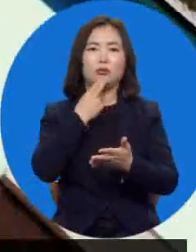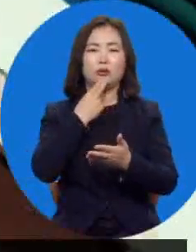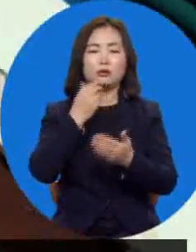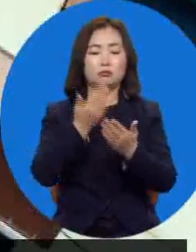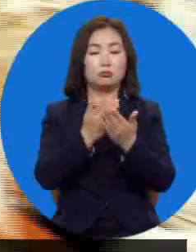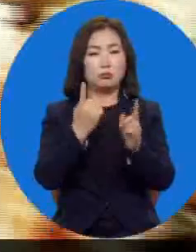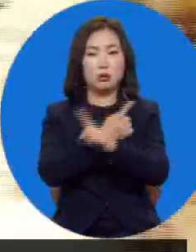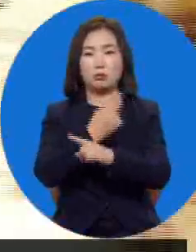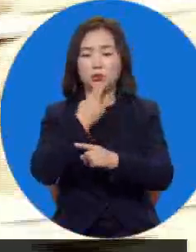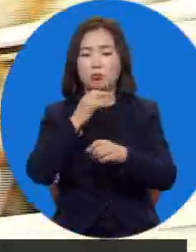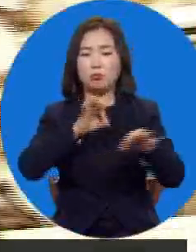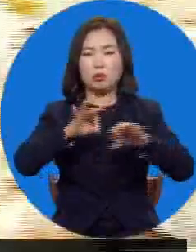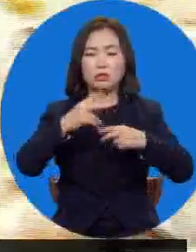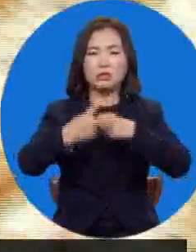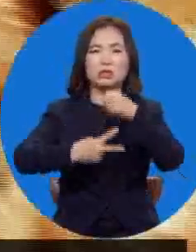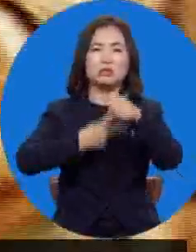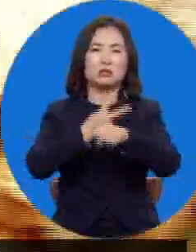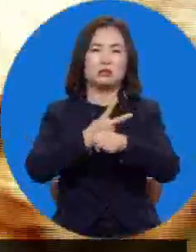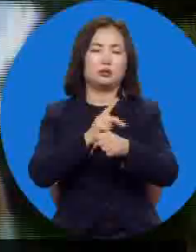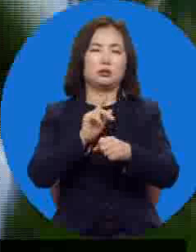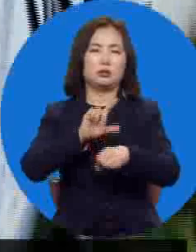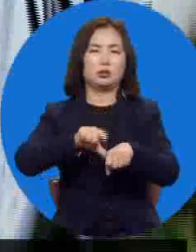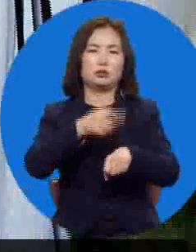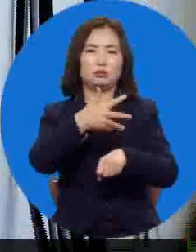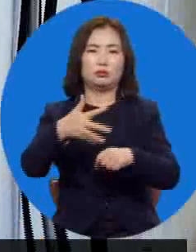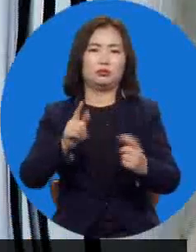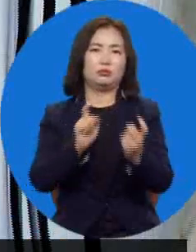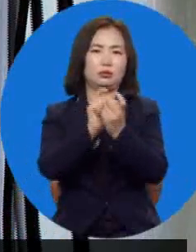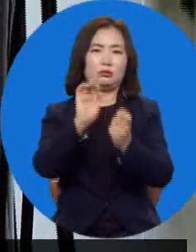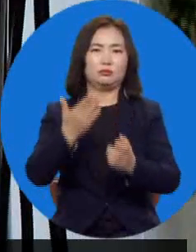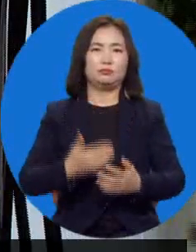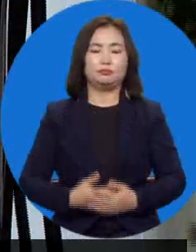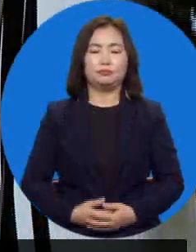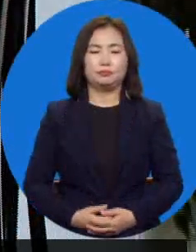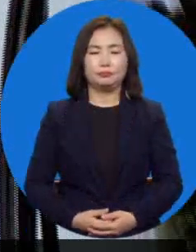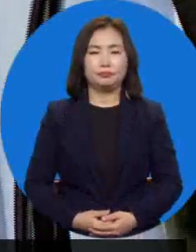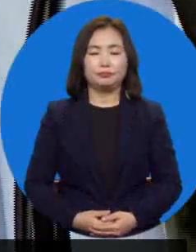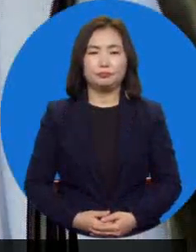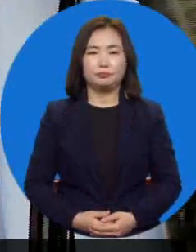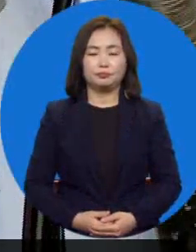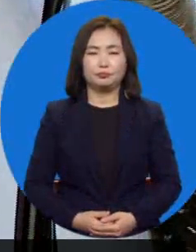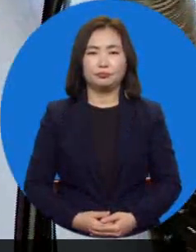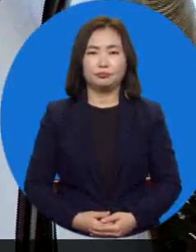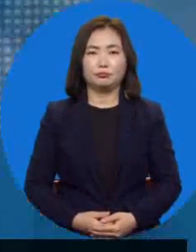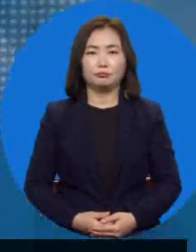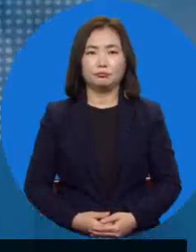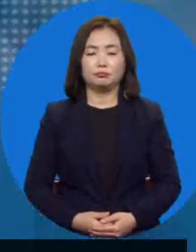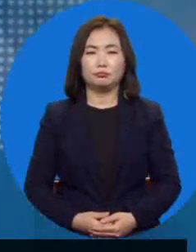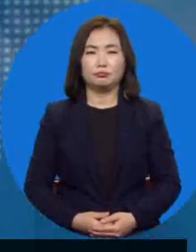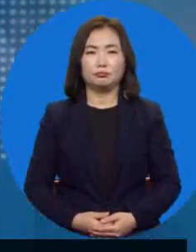포항 지진 인연을 맞았습니다 mbc 뉴스 김기영 입니다